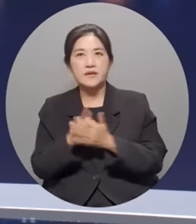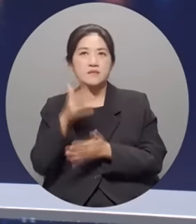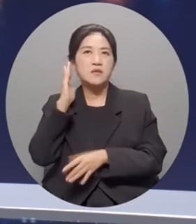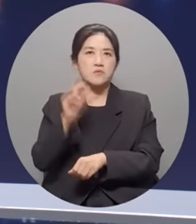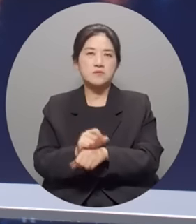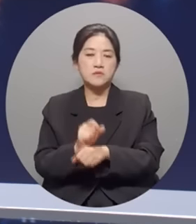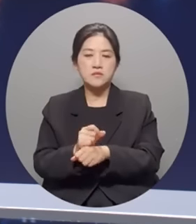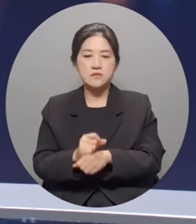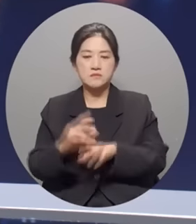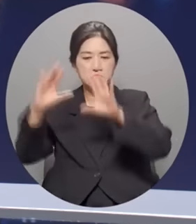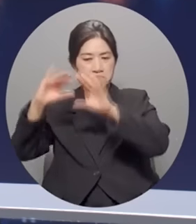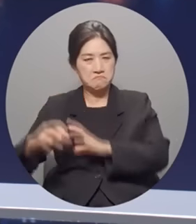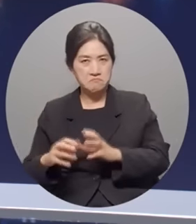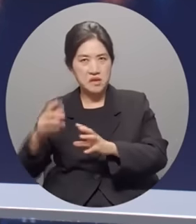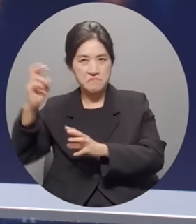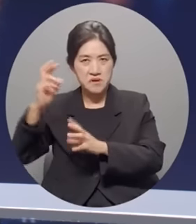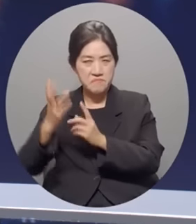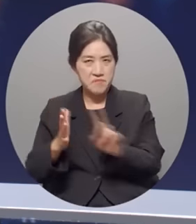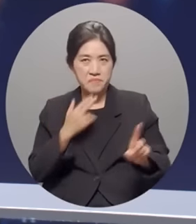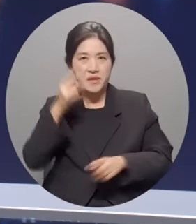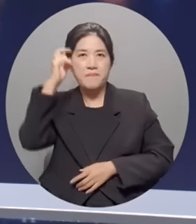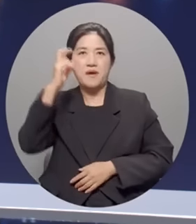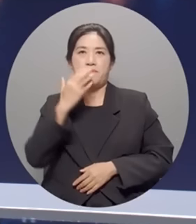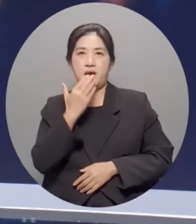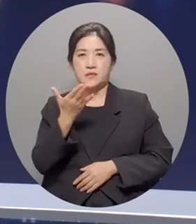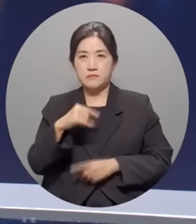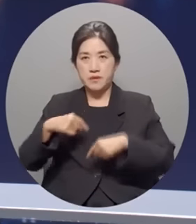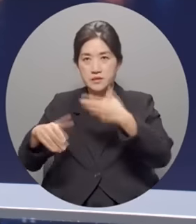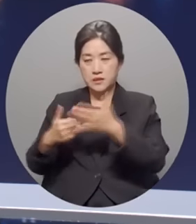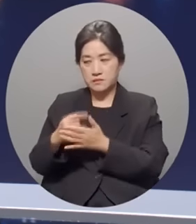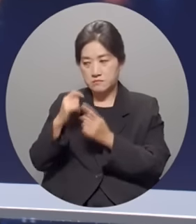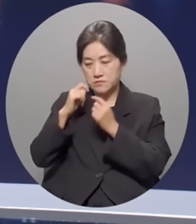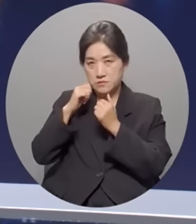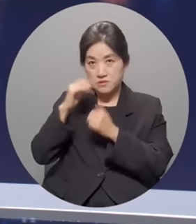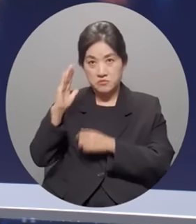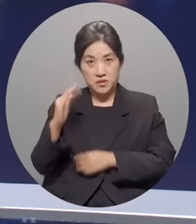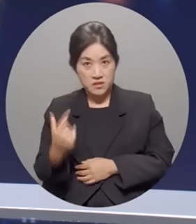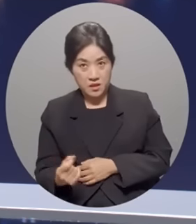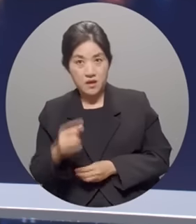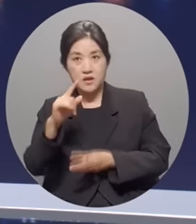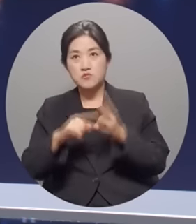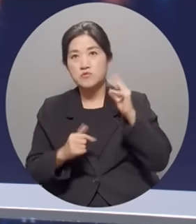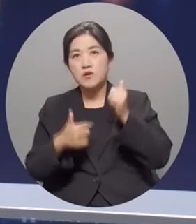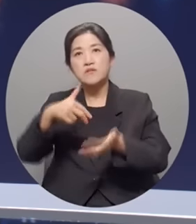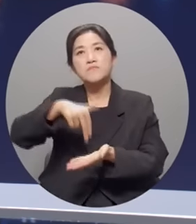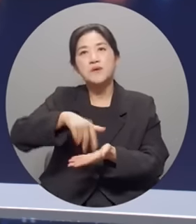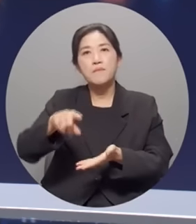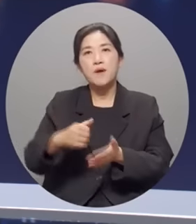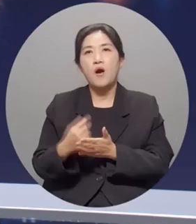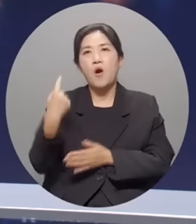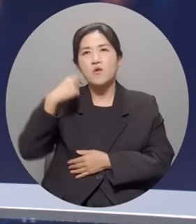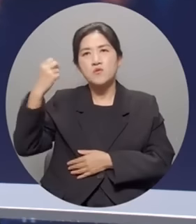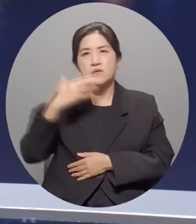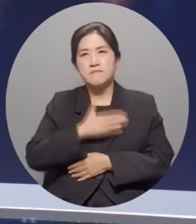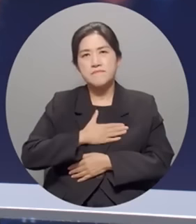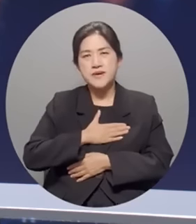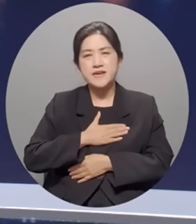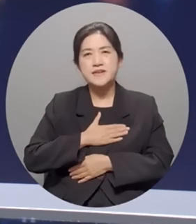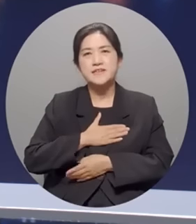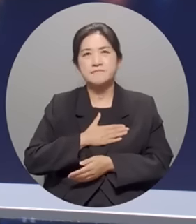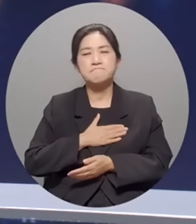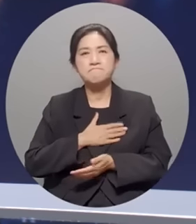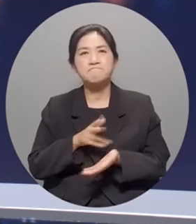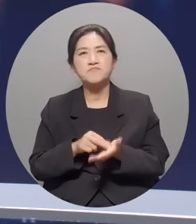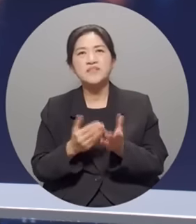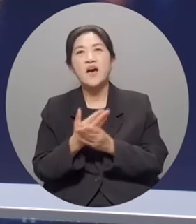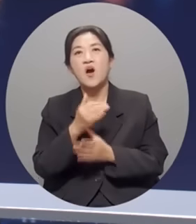없다고 자신하지만 당 눈치를 볼 수밖에 없는 상황입니다 윤대통령 입장에서는 어제 또 심기가 불편한 일이